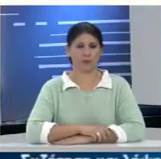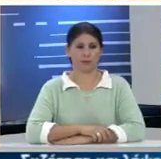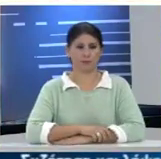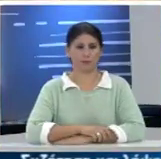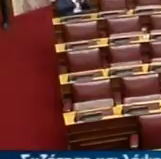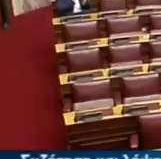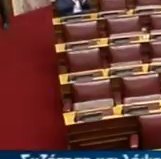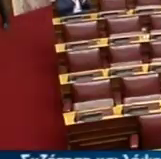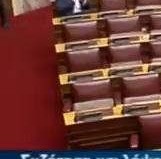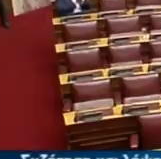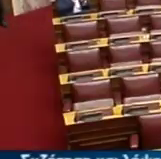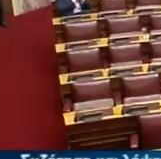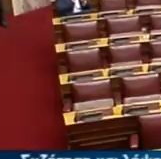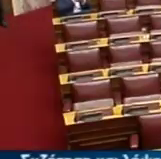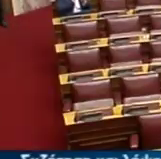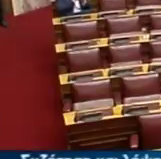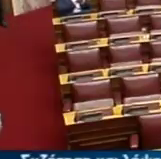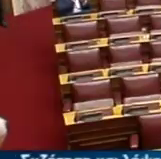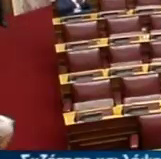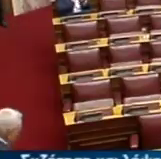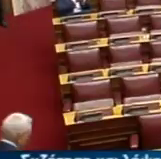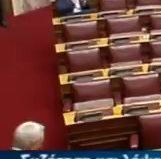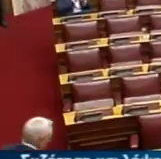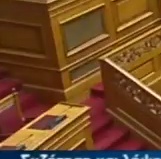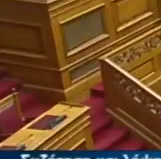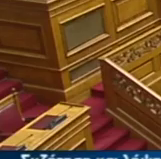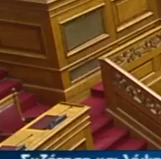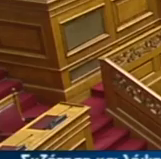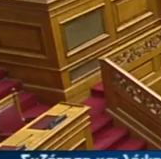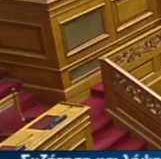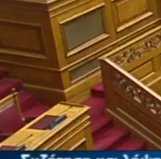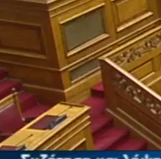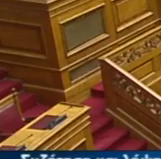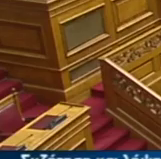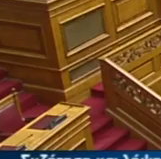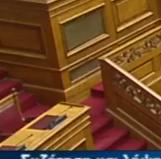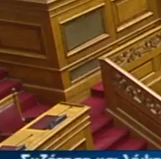Ναι. Η κυρία